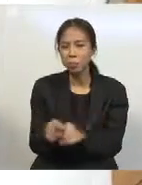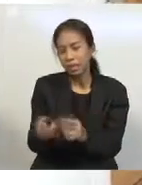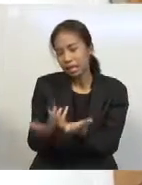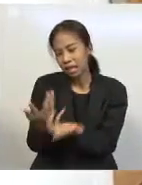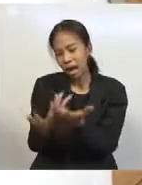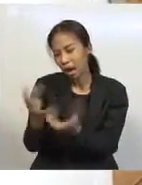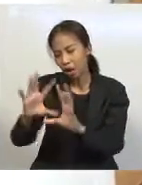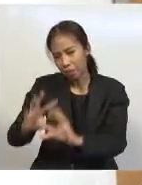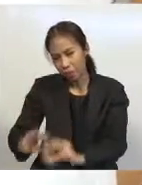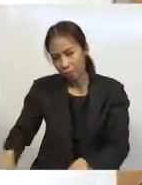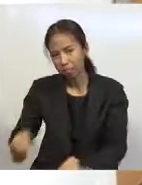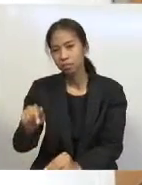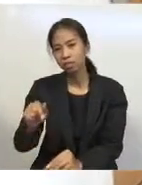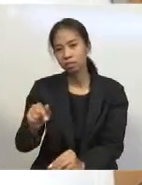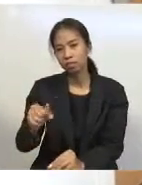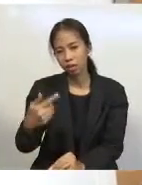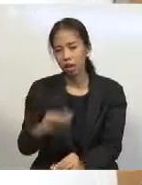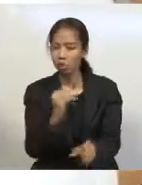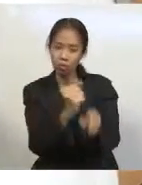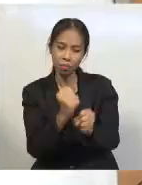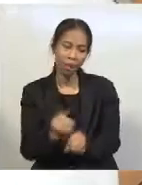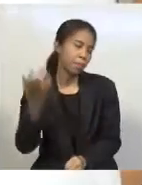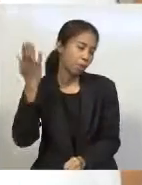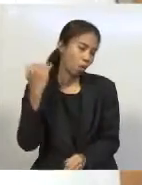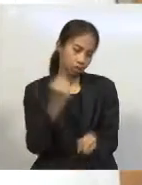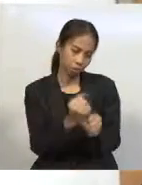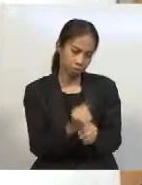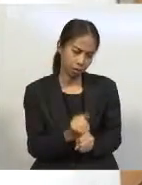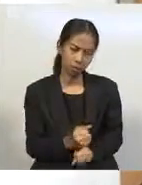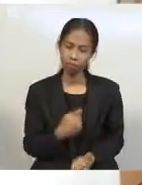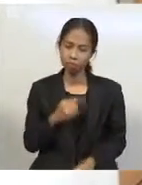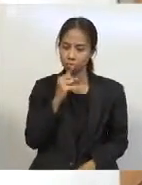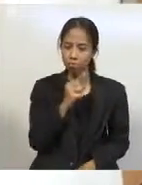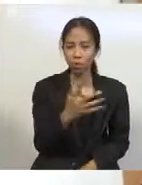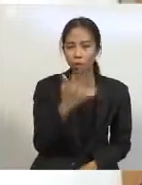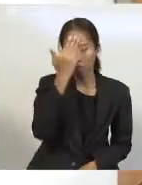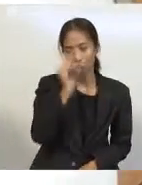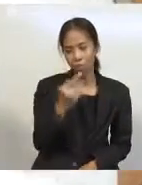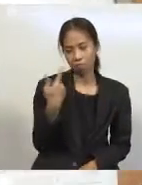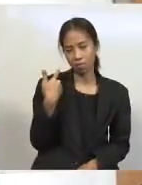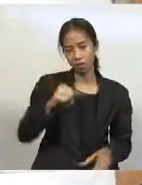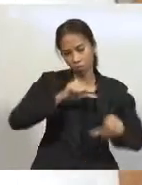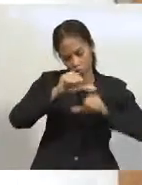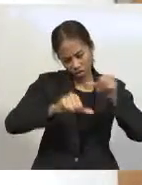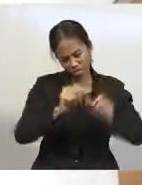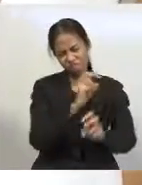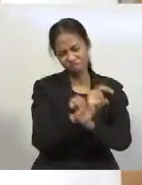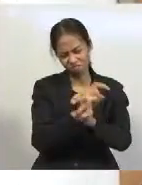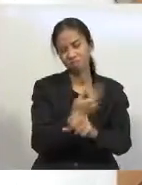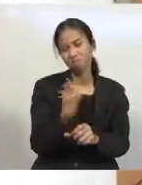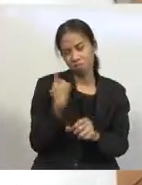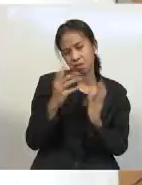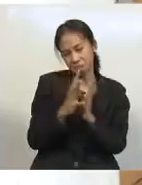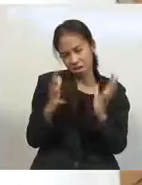อย่างนี้เราจะไม่ว่าแบนมาแล้วกี่ตัวเราไม่เคยว่ามันไม่เคยออกมาต่อต้านเพราะมันมีมากมายมหาศาลในประเทศไทยยากำจัดศัต